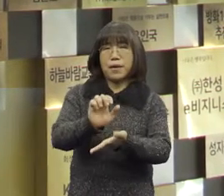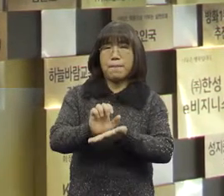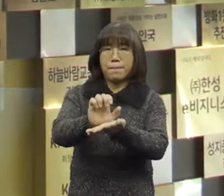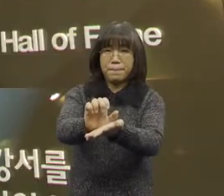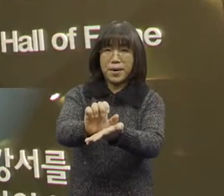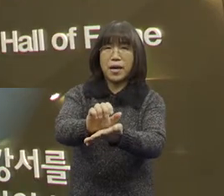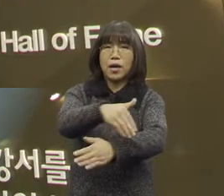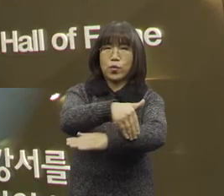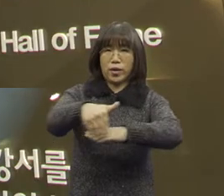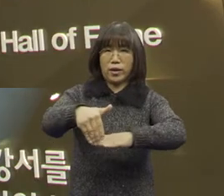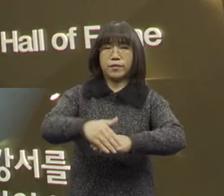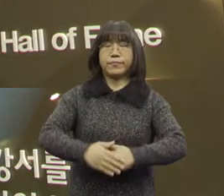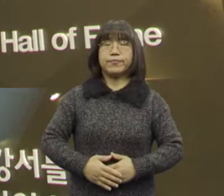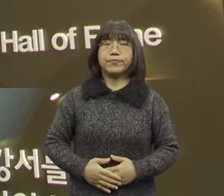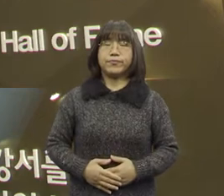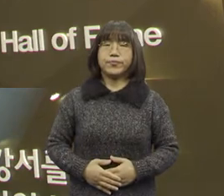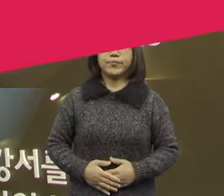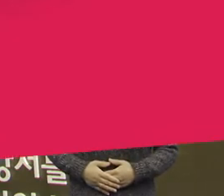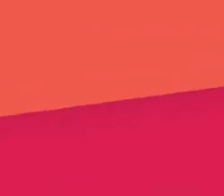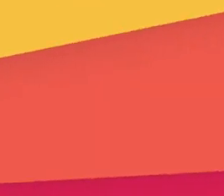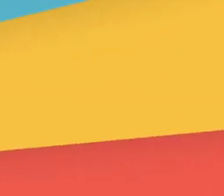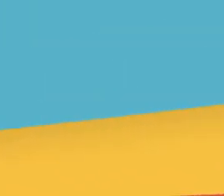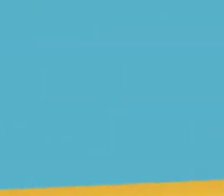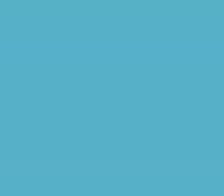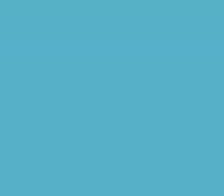수여할 예정입니다.